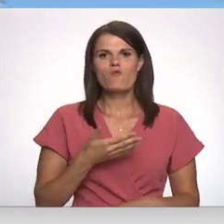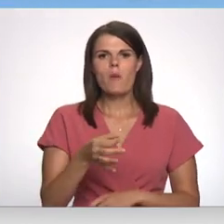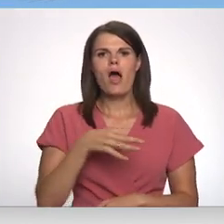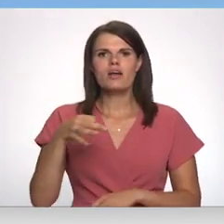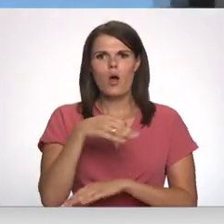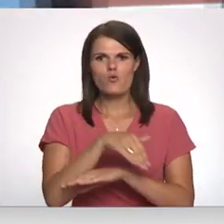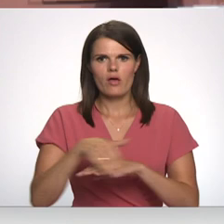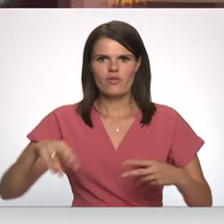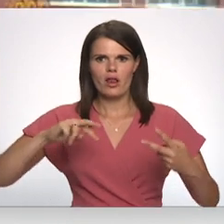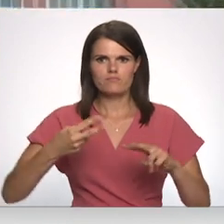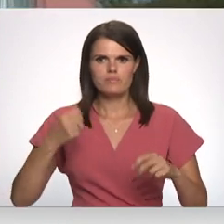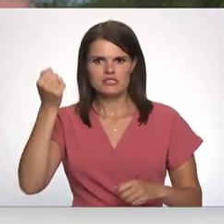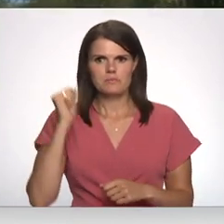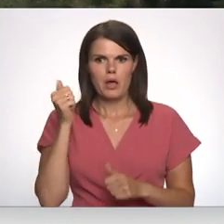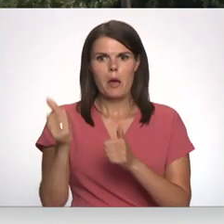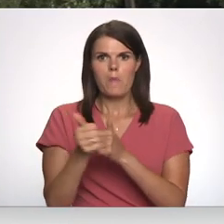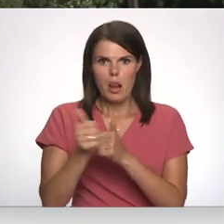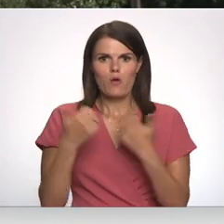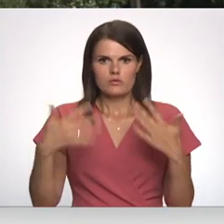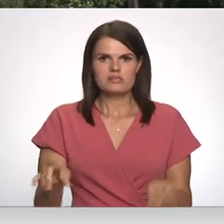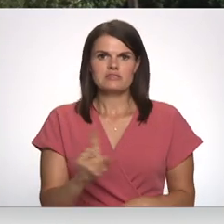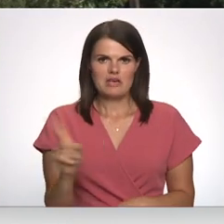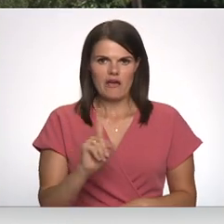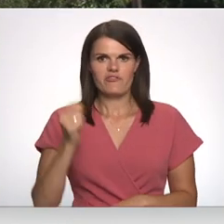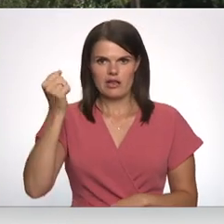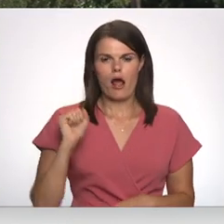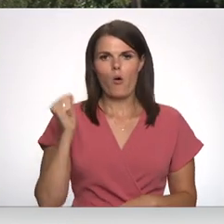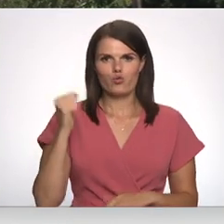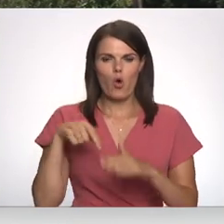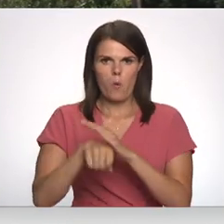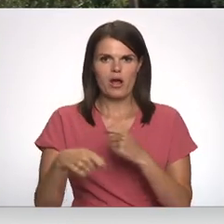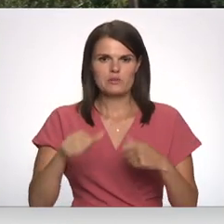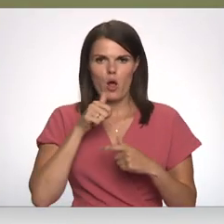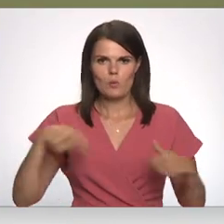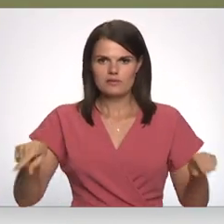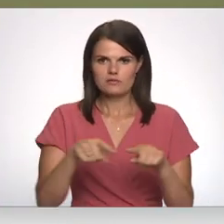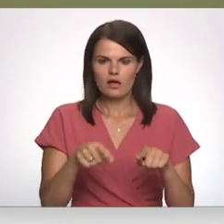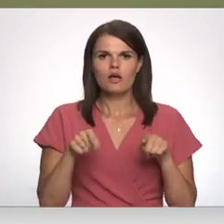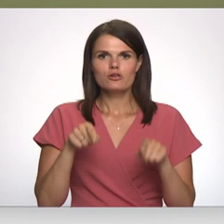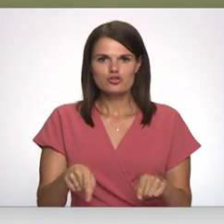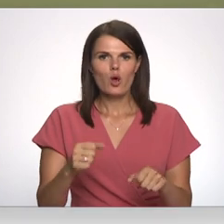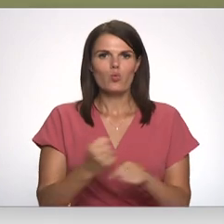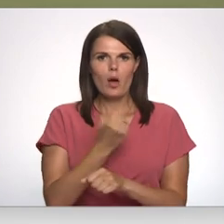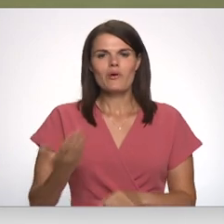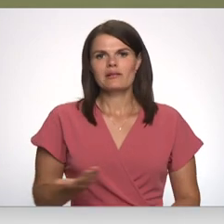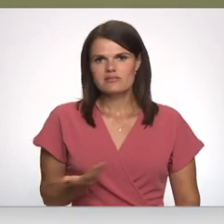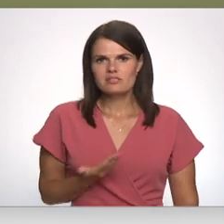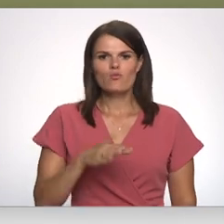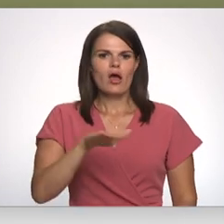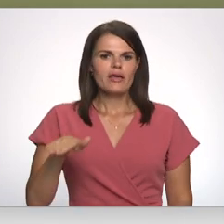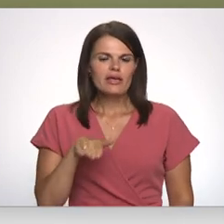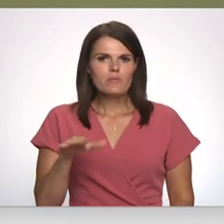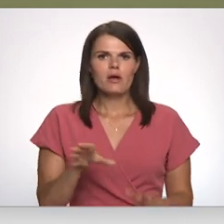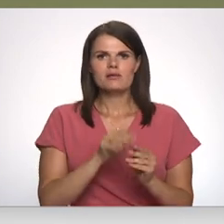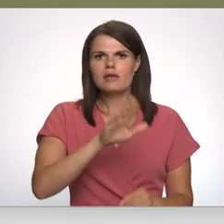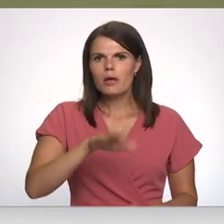par īstu spēļu elli, jo blakus mājā jau atrodas viena spēļu zāle. Šeit tomēr dzīvo arī ģimenes ar bērniem un